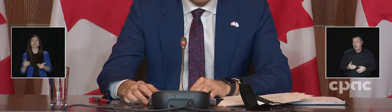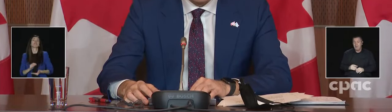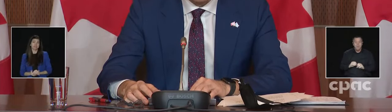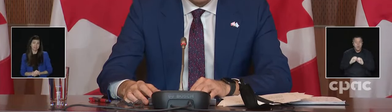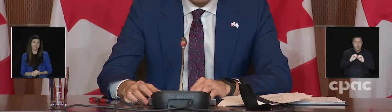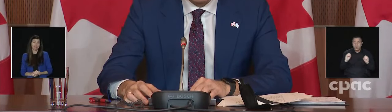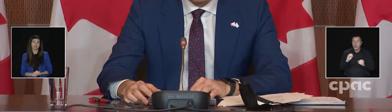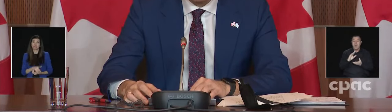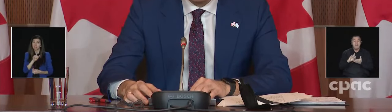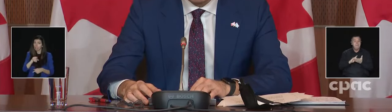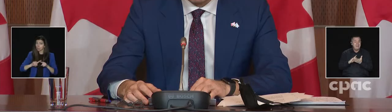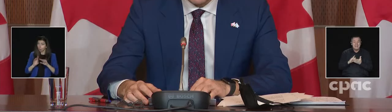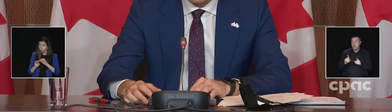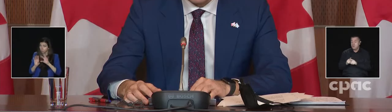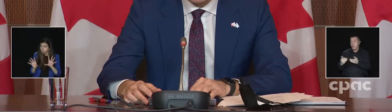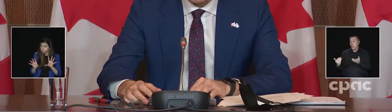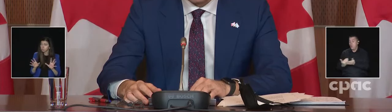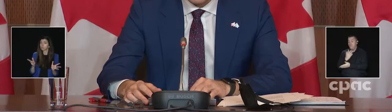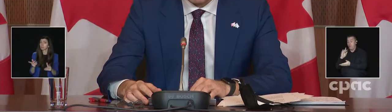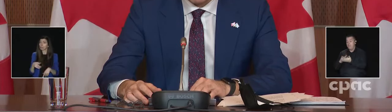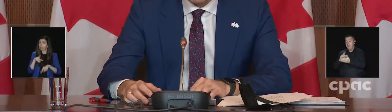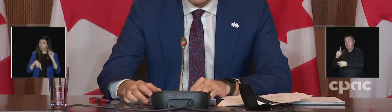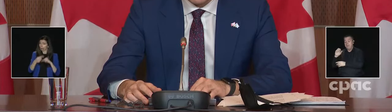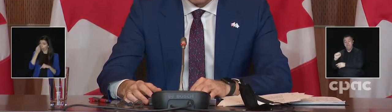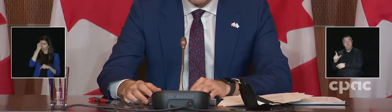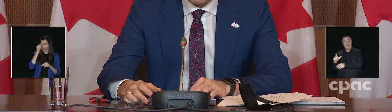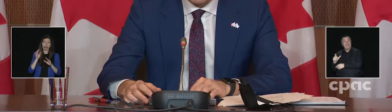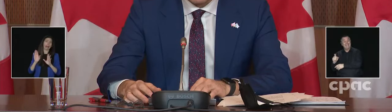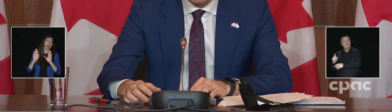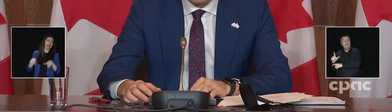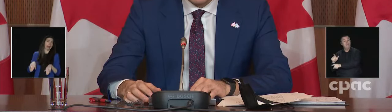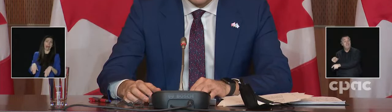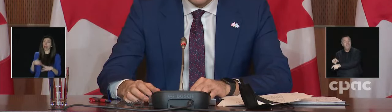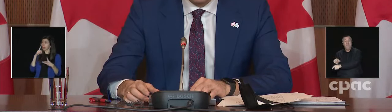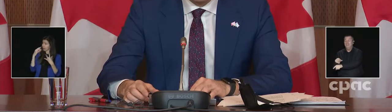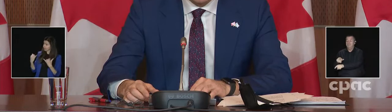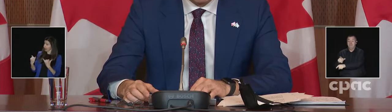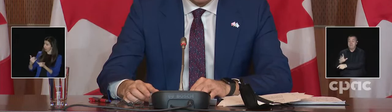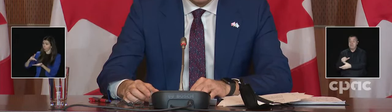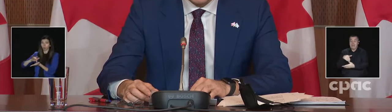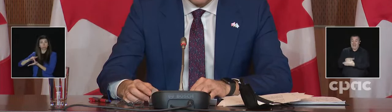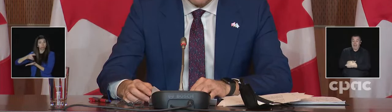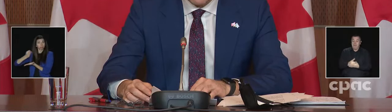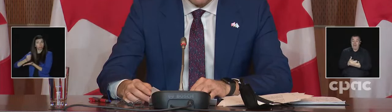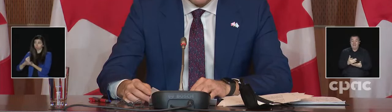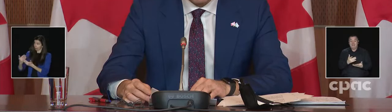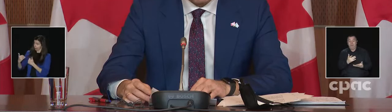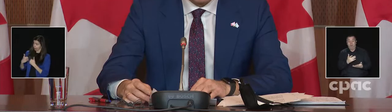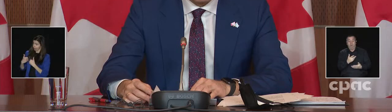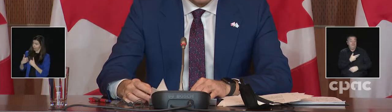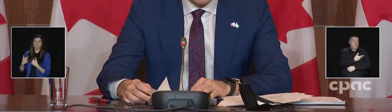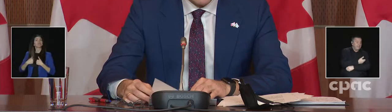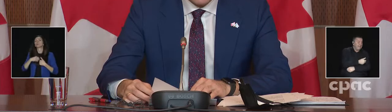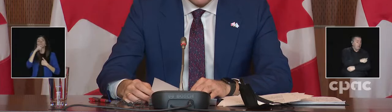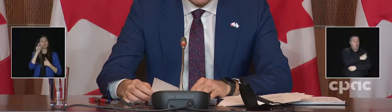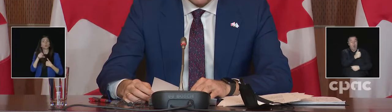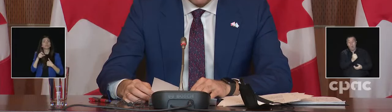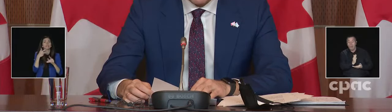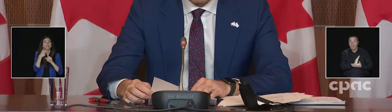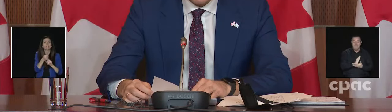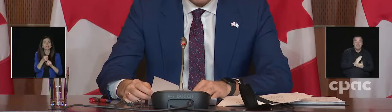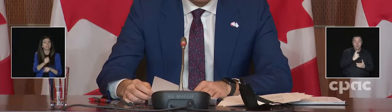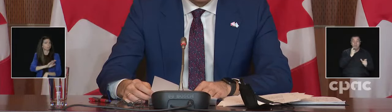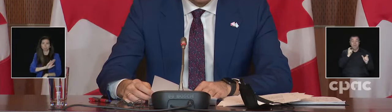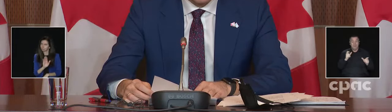Paxlovid, is a substitute for vaccination and public health measures. Je veux profiter de ce moment au nom de tous les